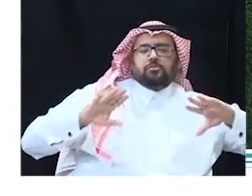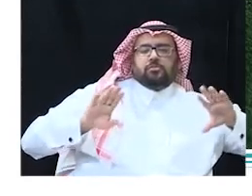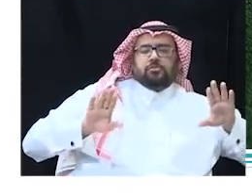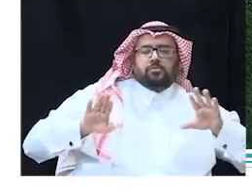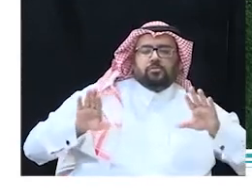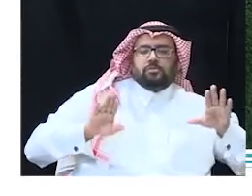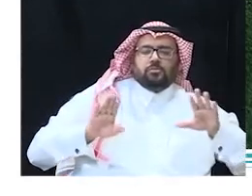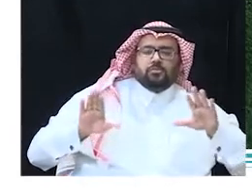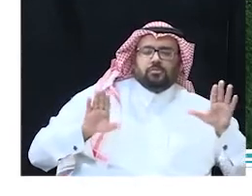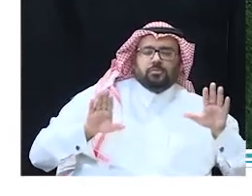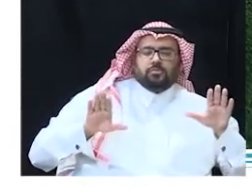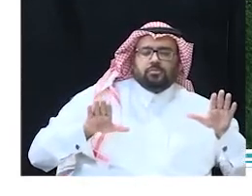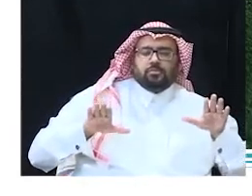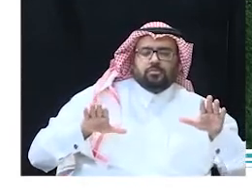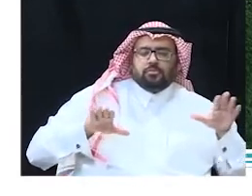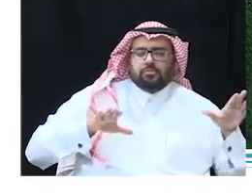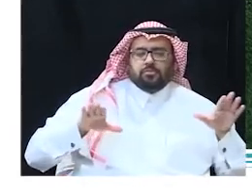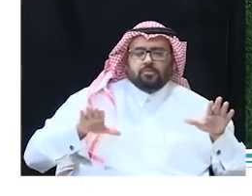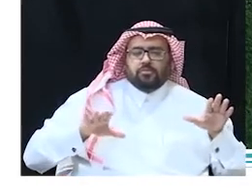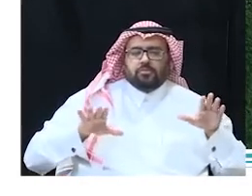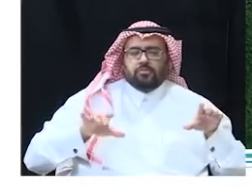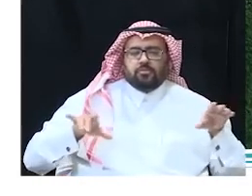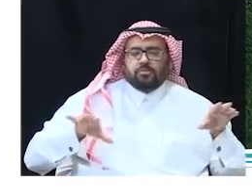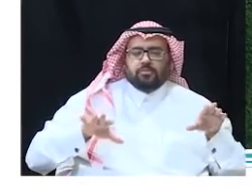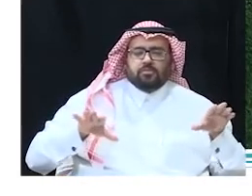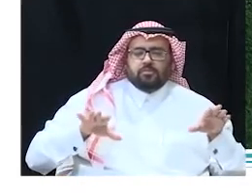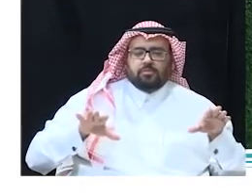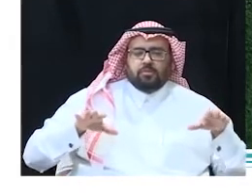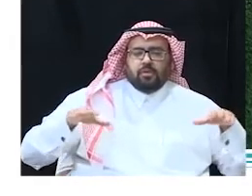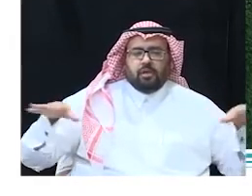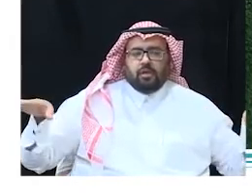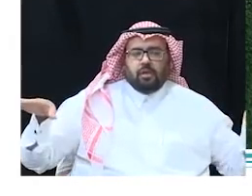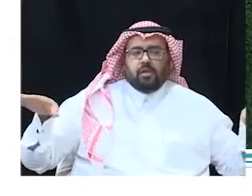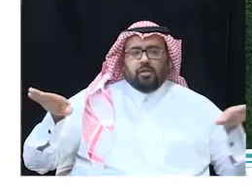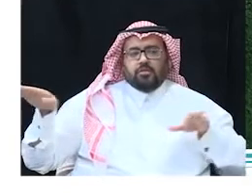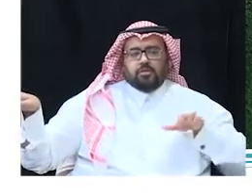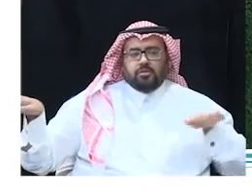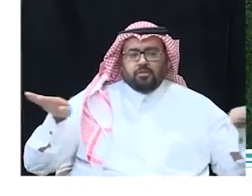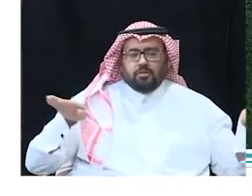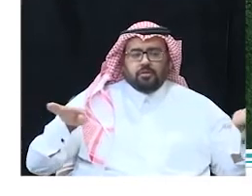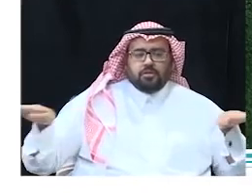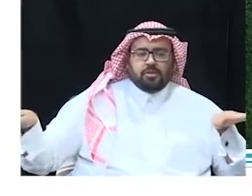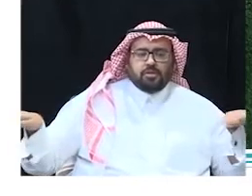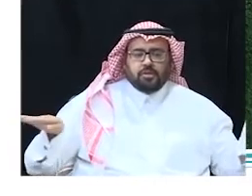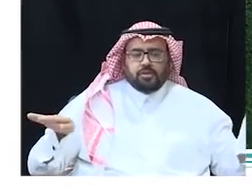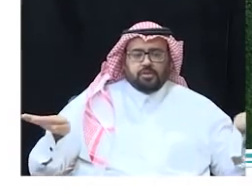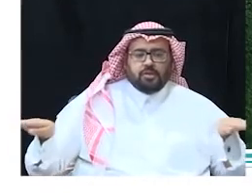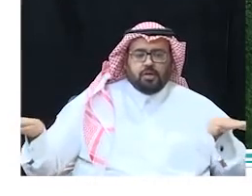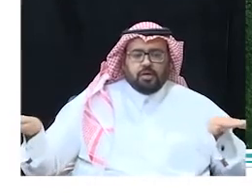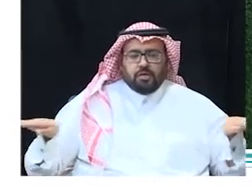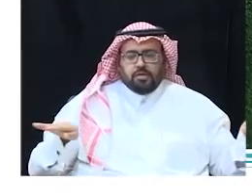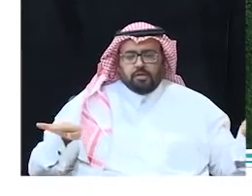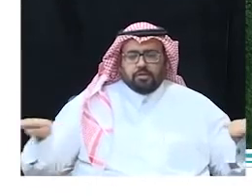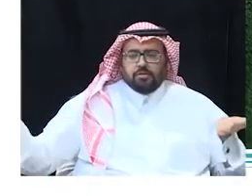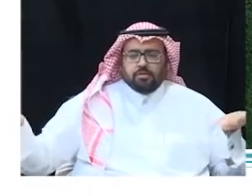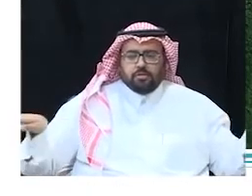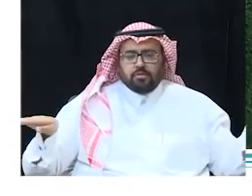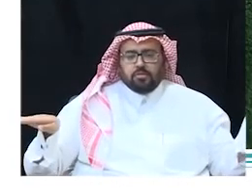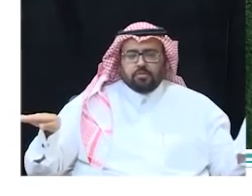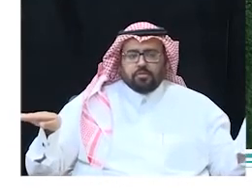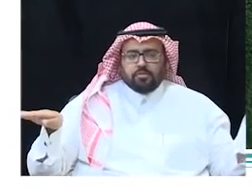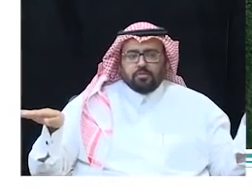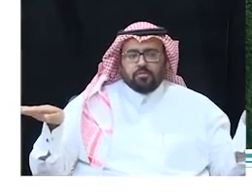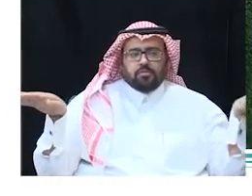في اتجاهه، فالحبل لا يتحرك. ليش؟ لأنه في قوتين أثرت عليه، القوتين قوتا سحب